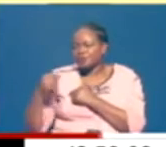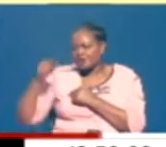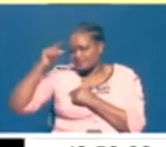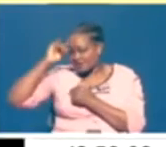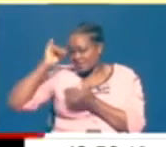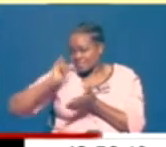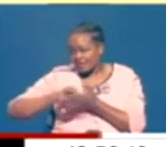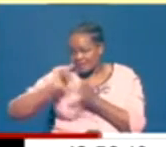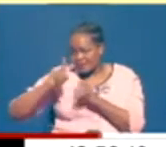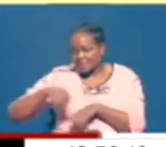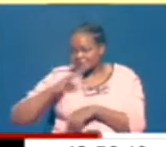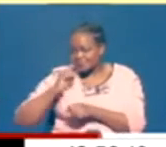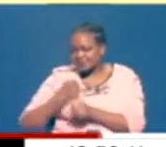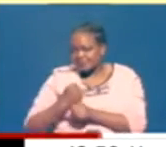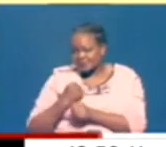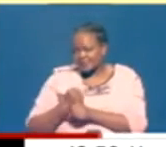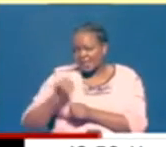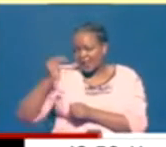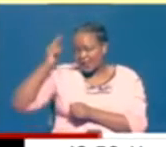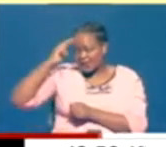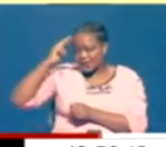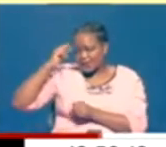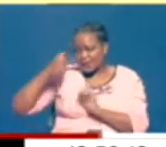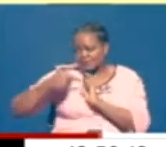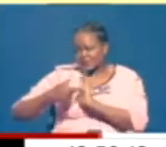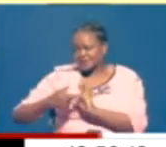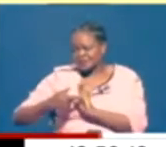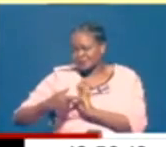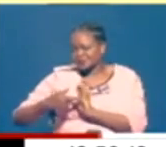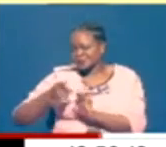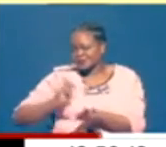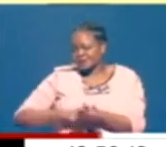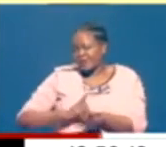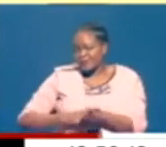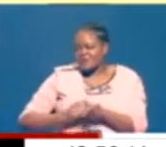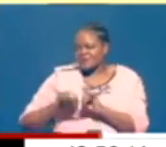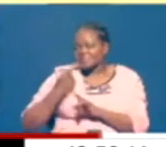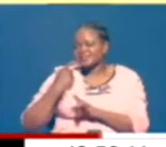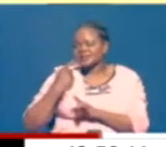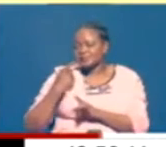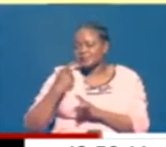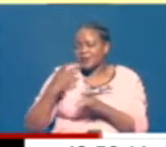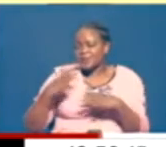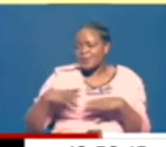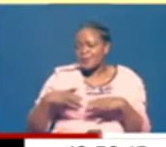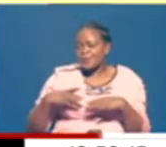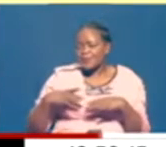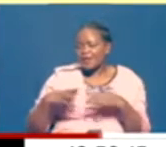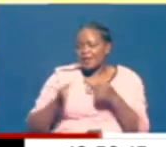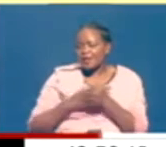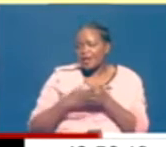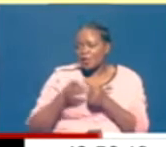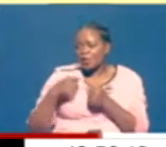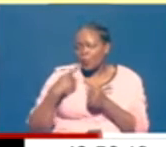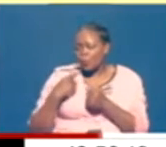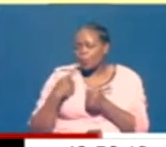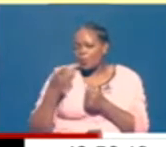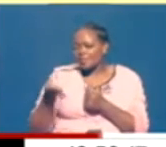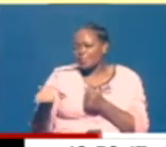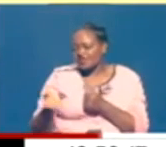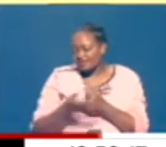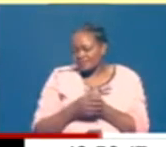inatakikana kutekelezwa. Kumbuka kwa mfano, wakati wa kwanza wale watu watisa ambao walikuwa wamewekwa pale